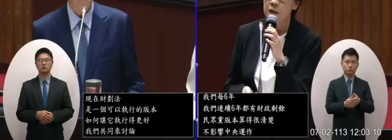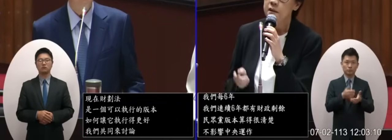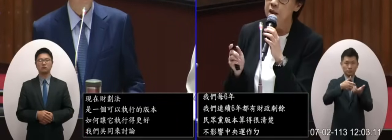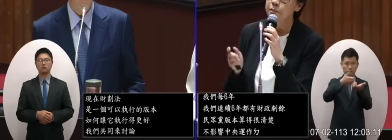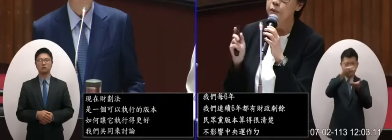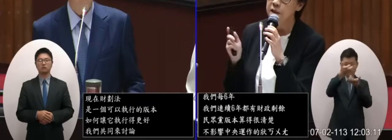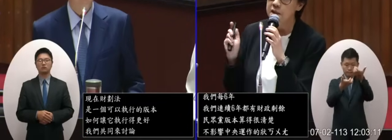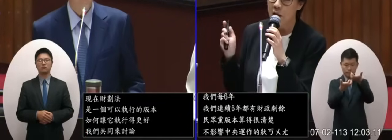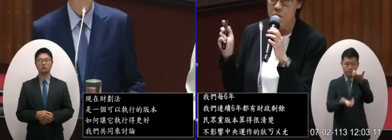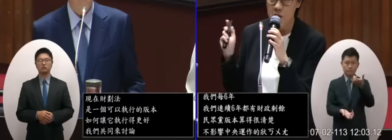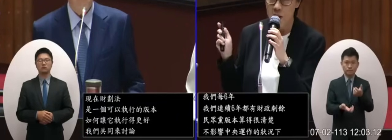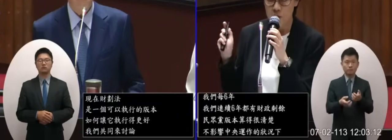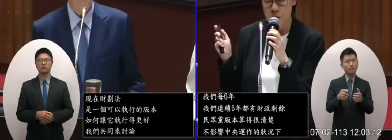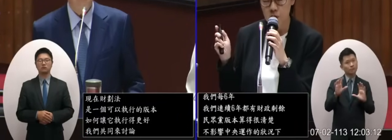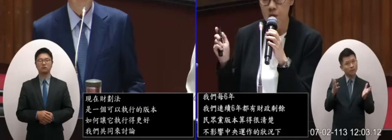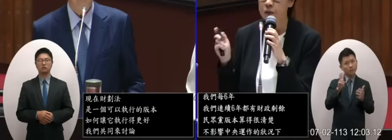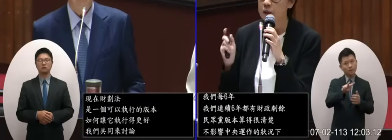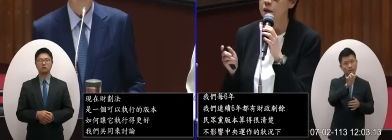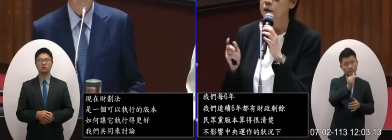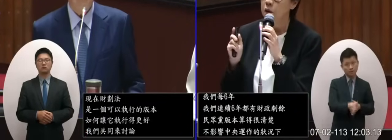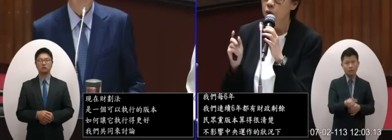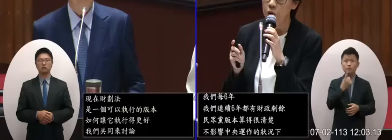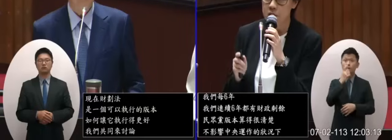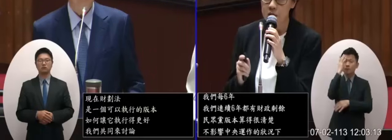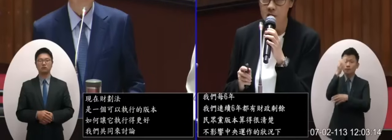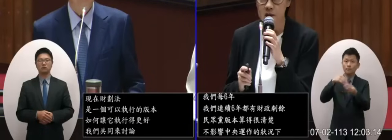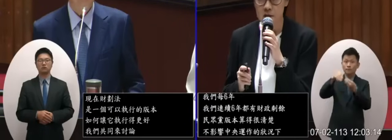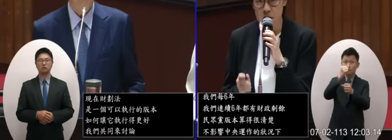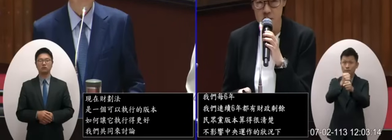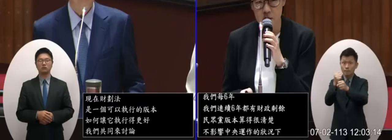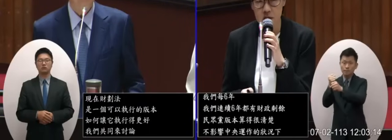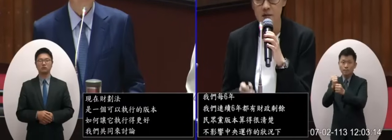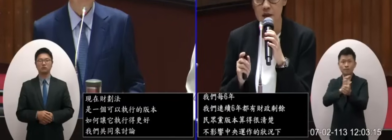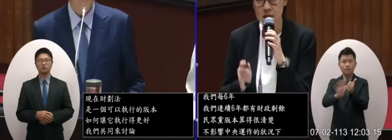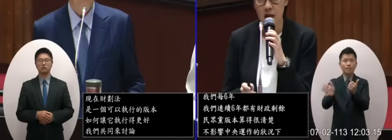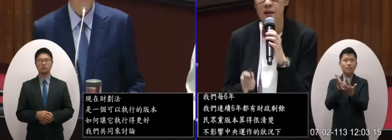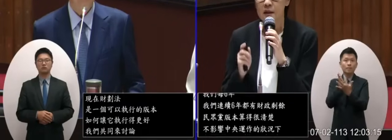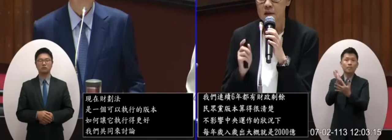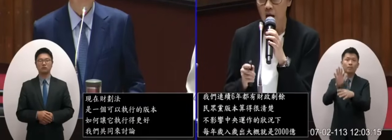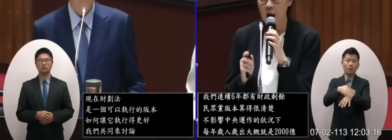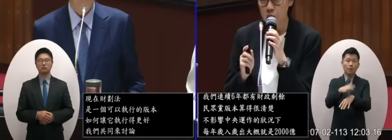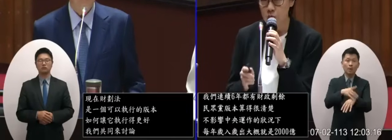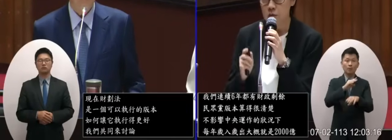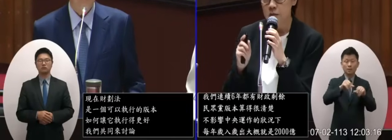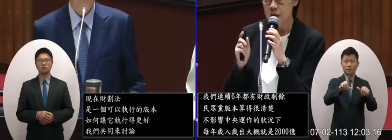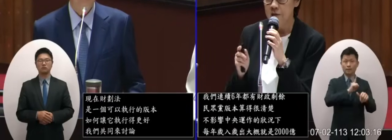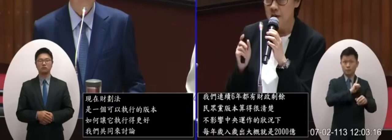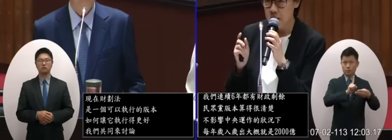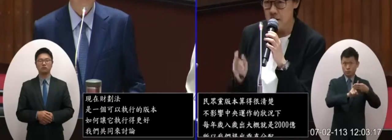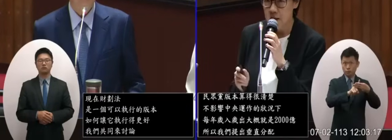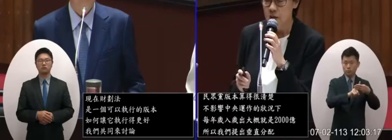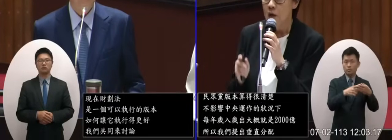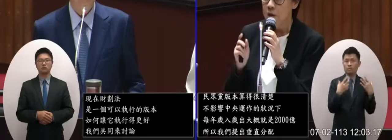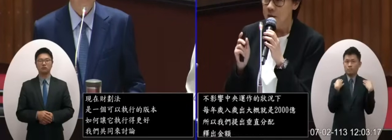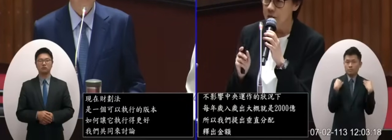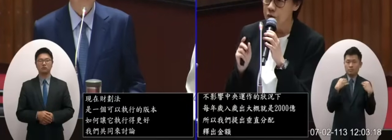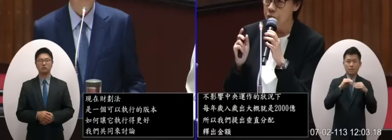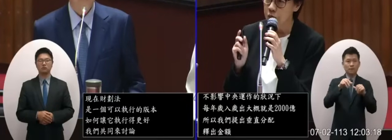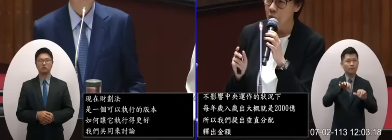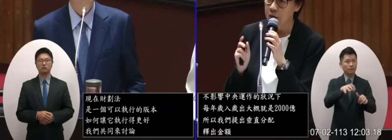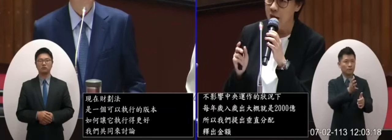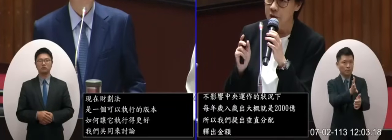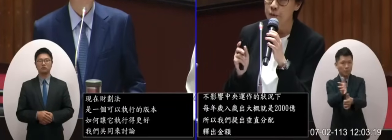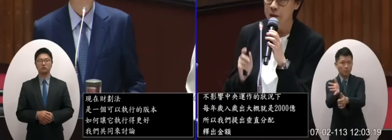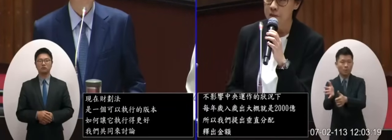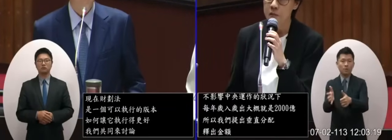2000亿。第一，不影响中央的运作；第二，落实地方自治的精神；第三，纳入地方的意见，定